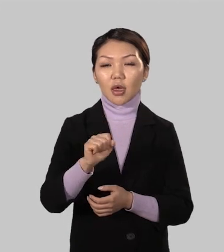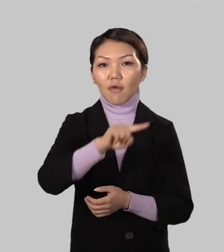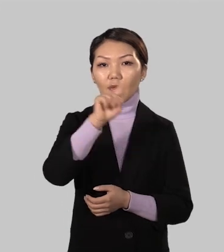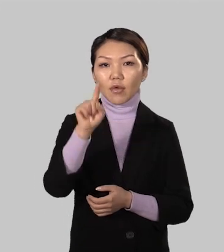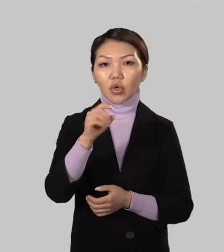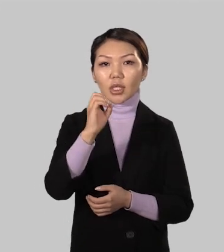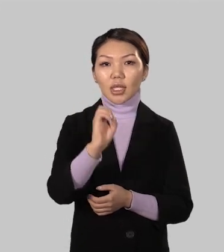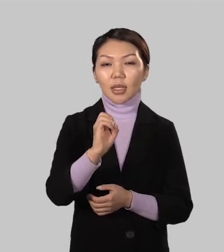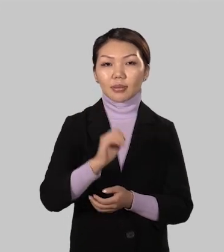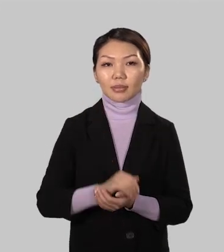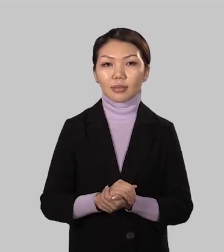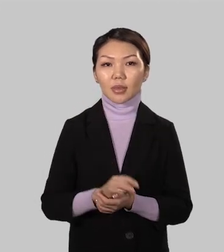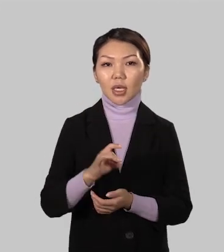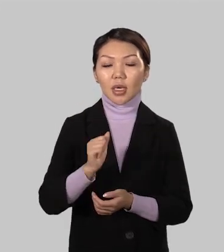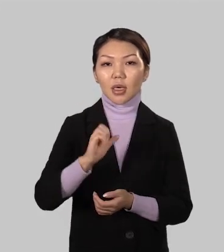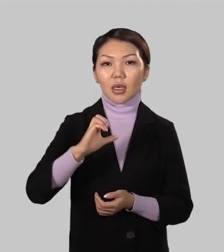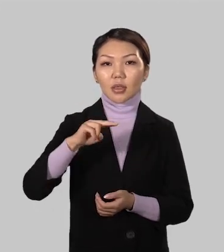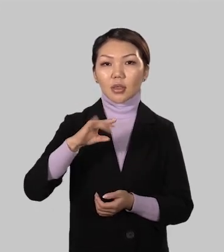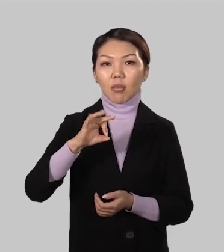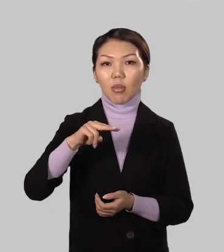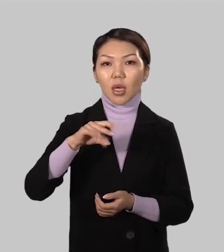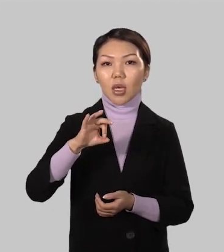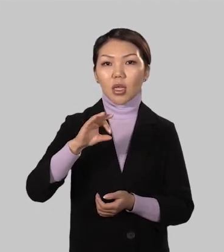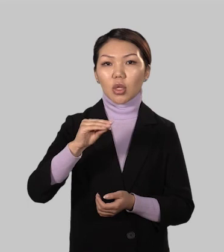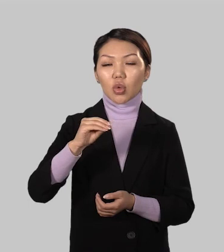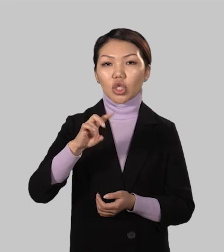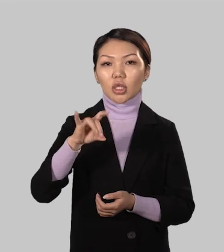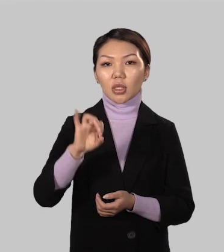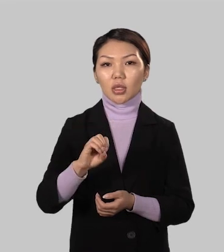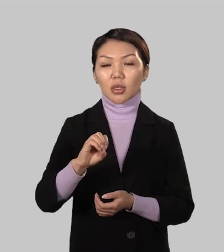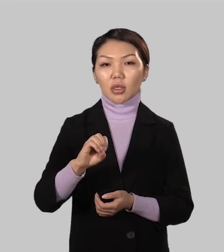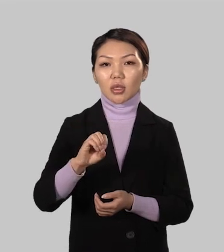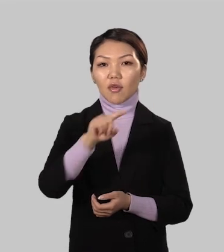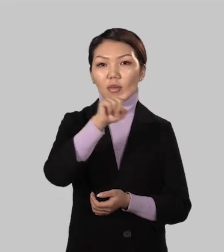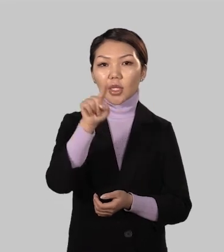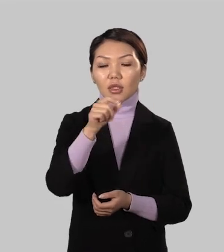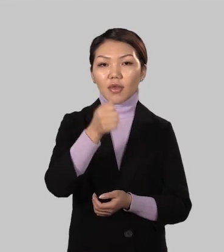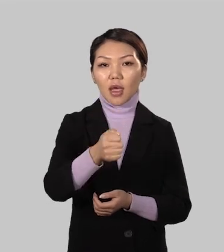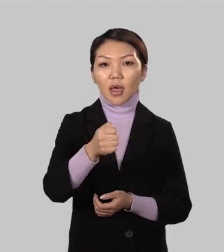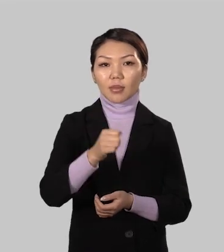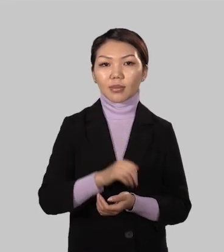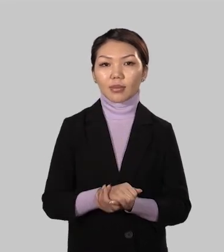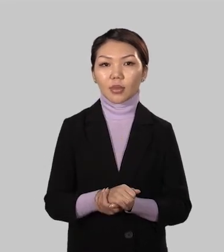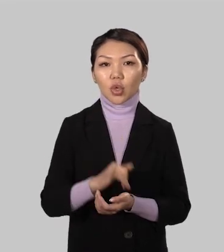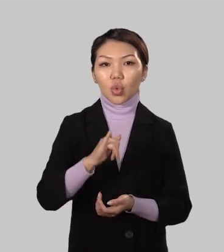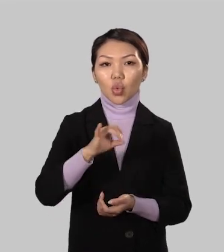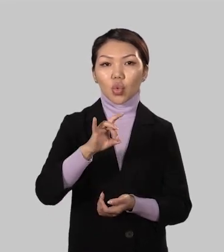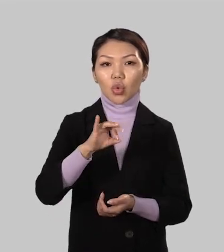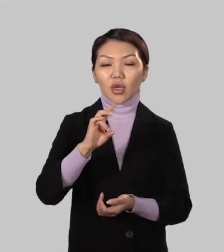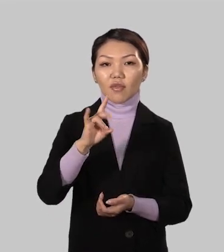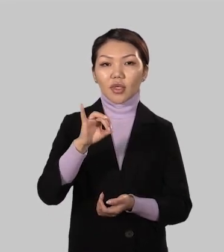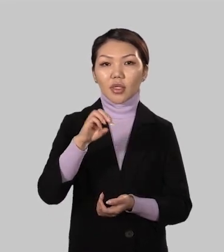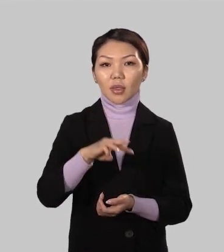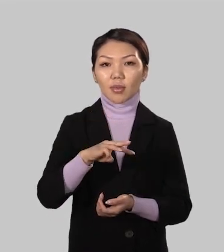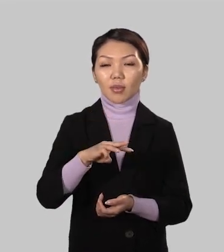гласная е расположена в приставке гласная а уровнем в